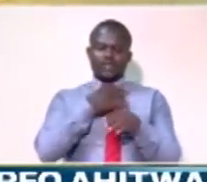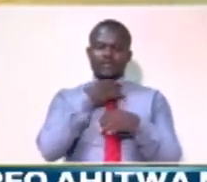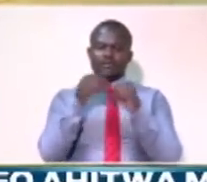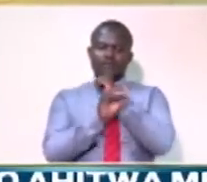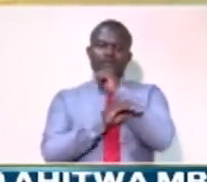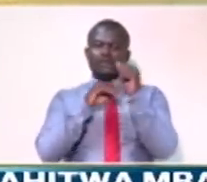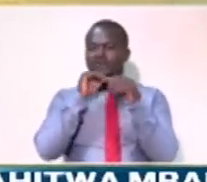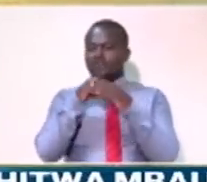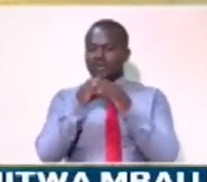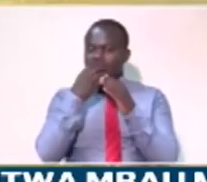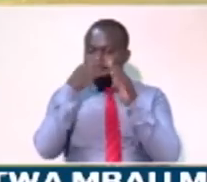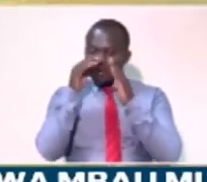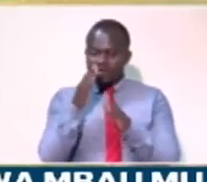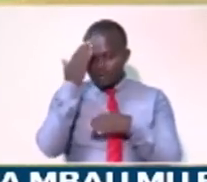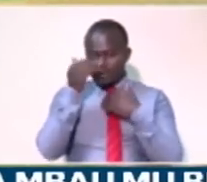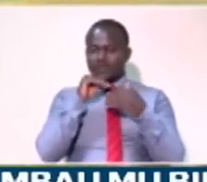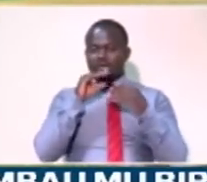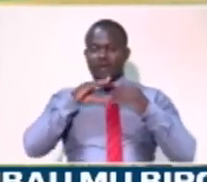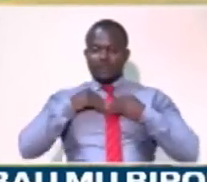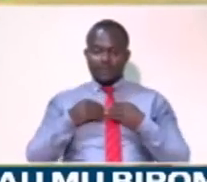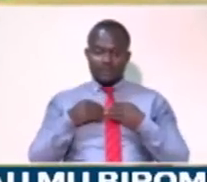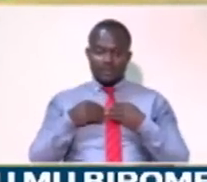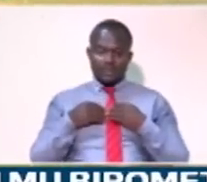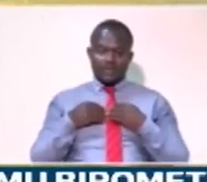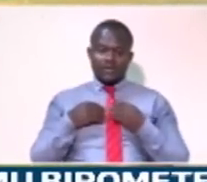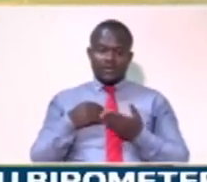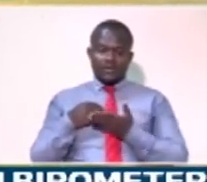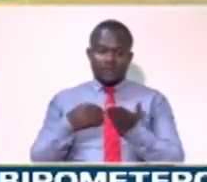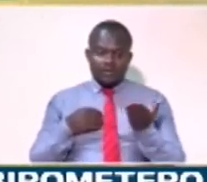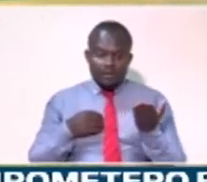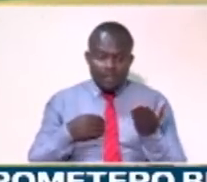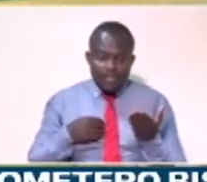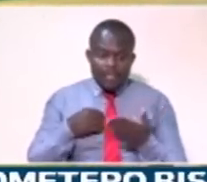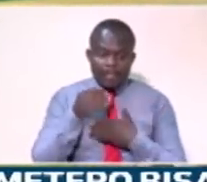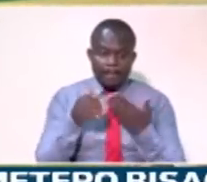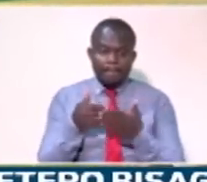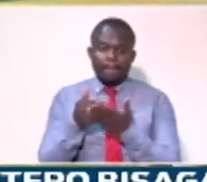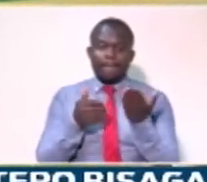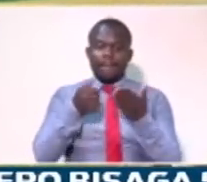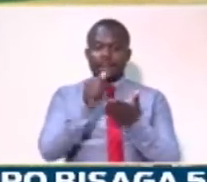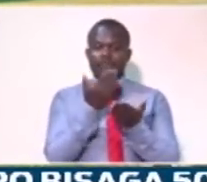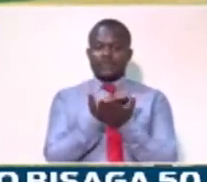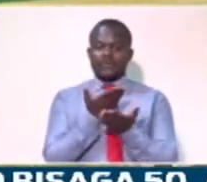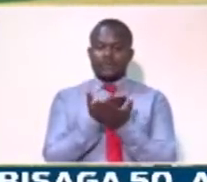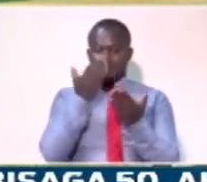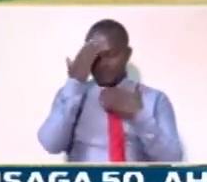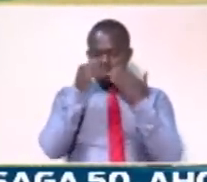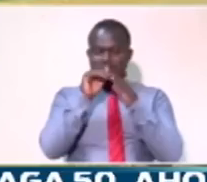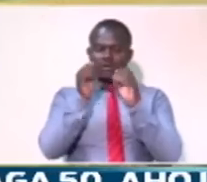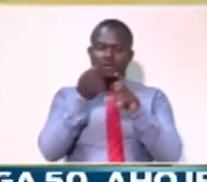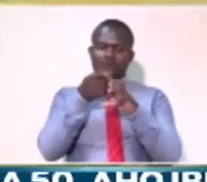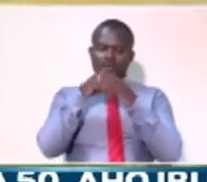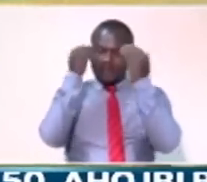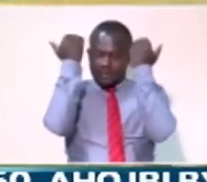ntabwo ari umwavoka mu Rwanda kubera ko atanabyemerewe n'urugaga rw'abavoka mu Rwanda ubundi ikaba ari cyo kintu kiba gisabwa kugira ngo we wajya mu